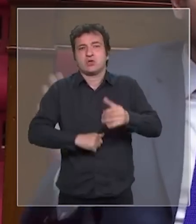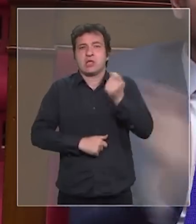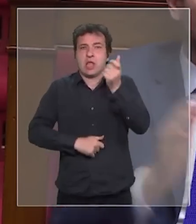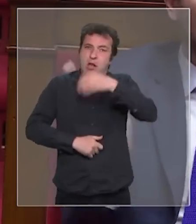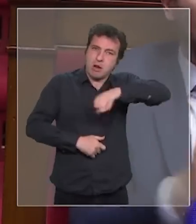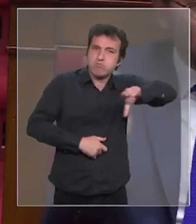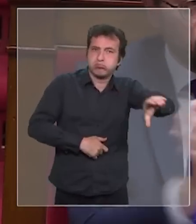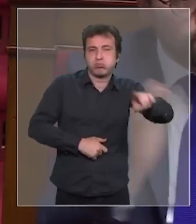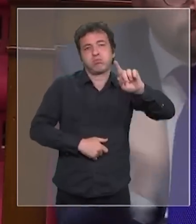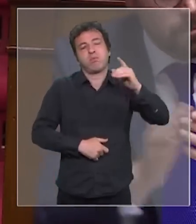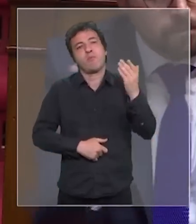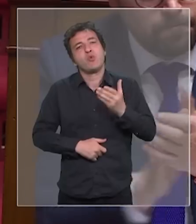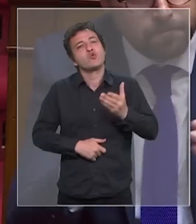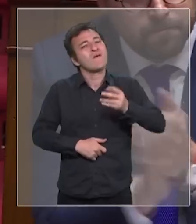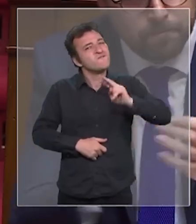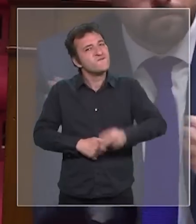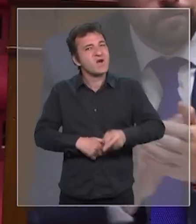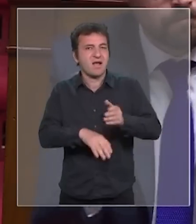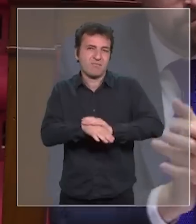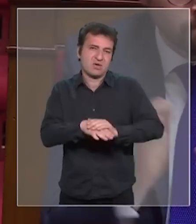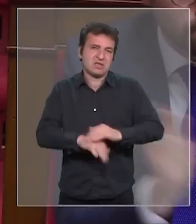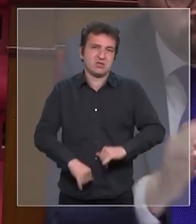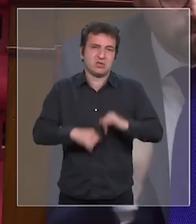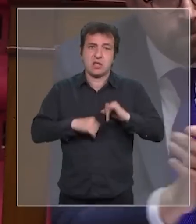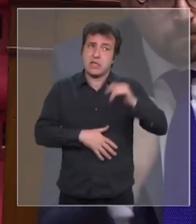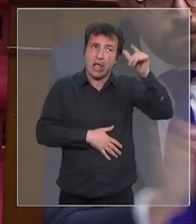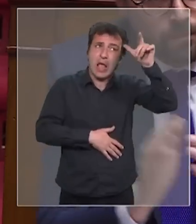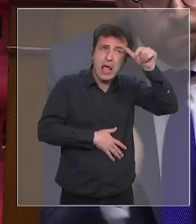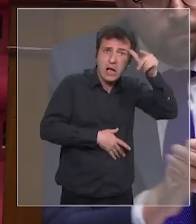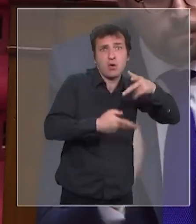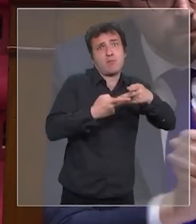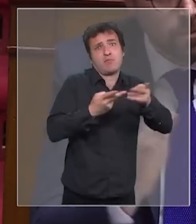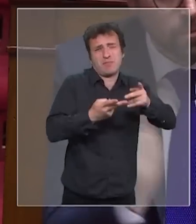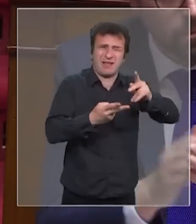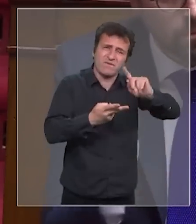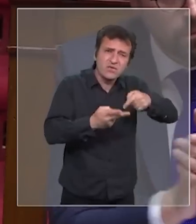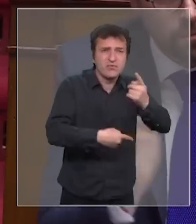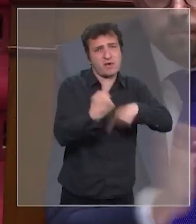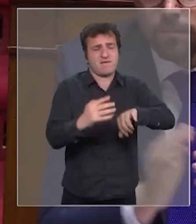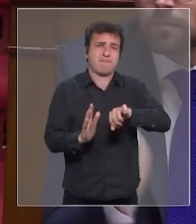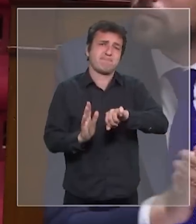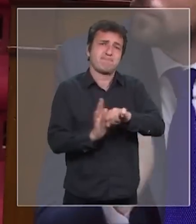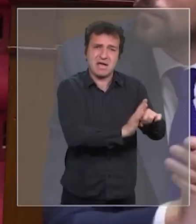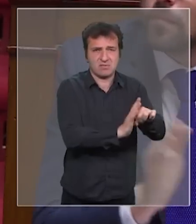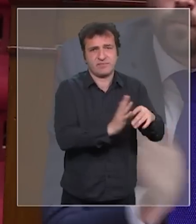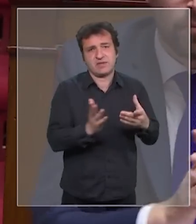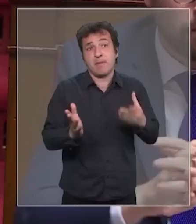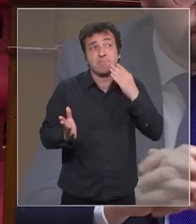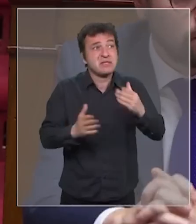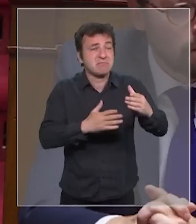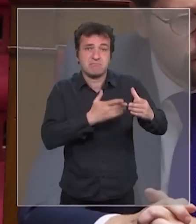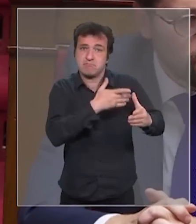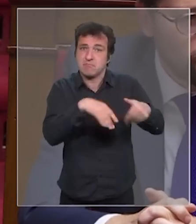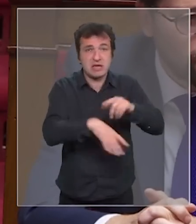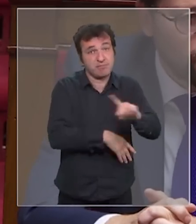politique de jeunesse. Et faites de l'école publique une priorité. Sans une école qui fonctionne, pas d'égalité. Madame la Première